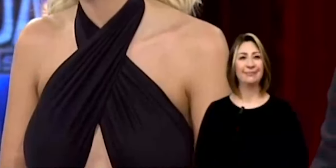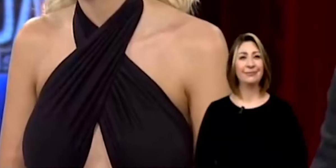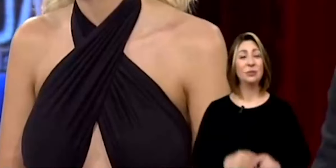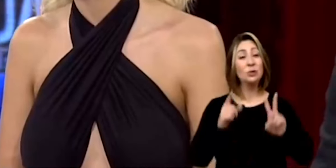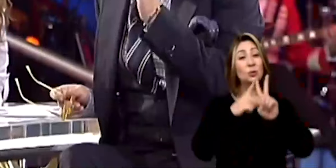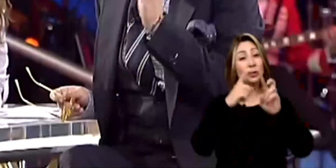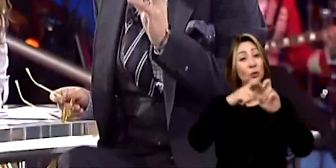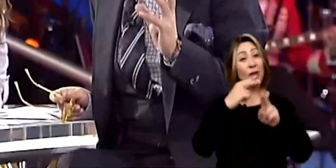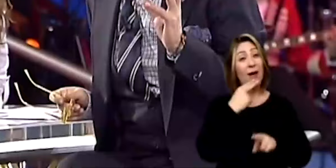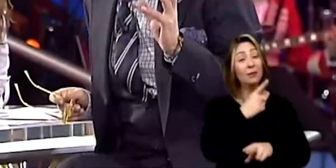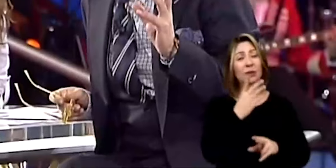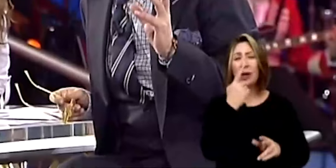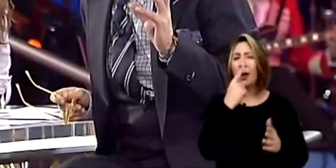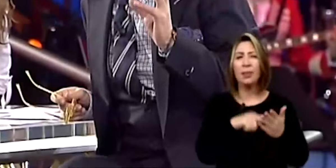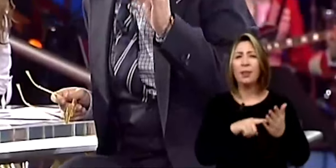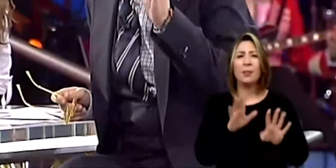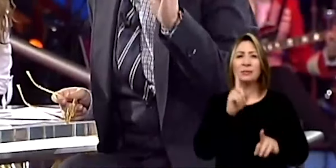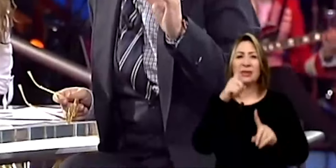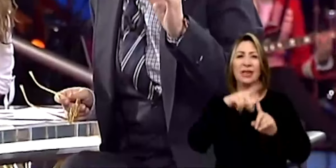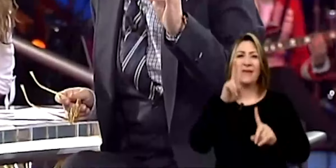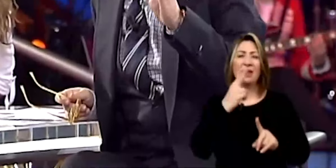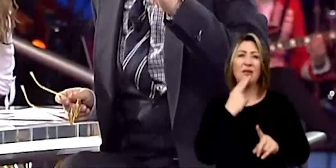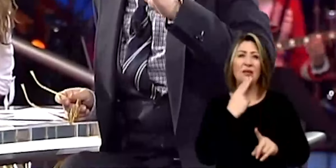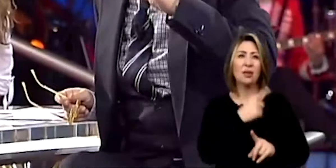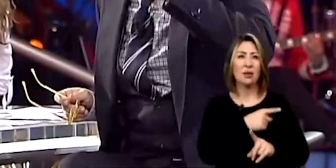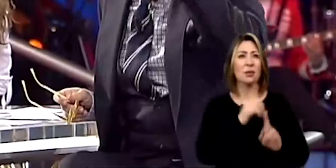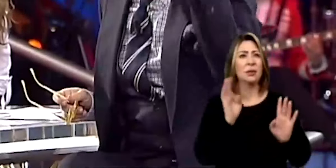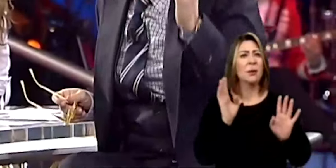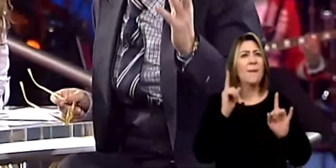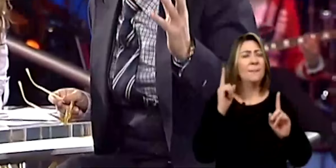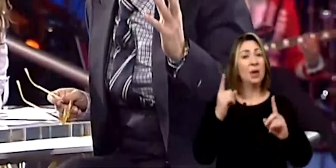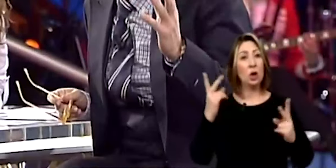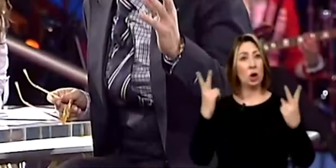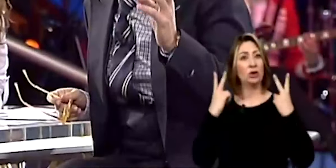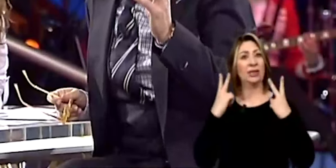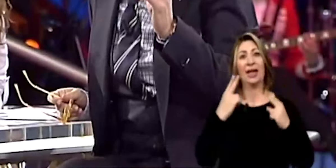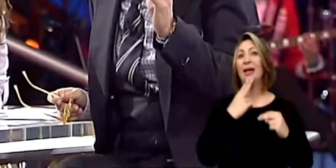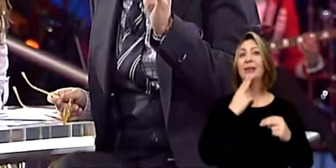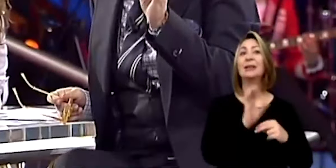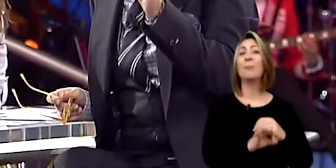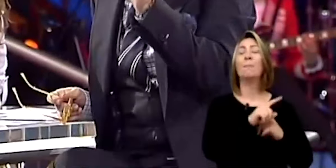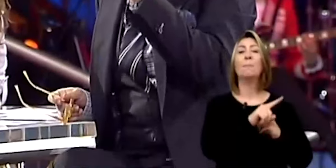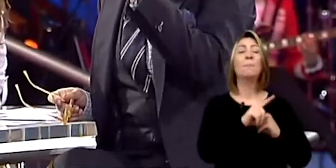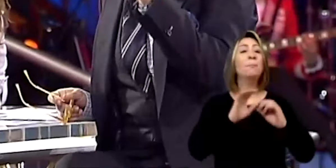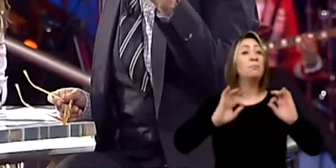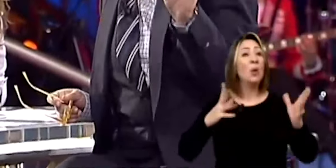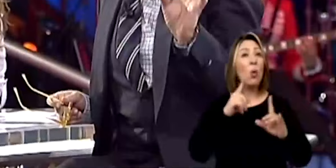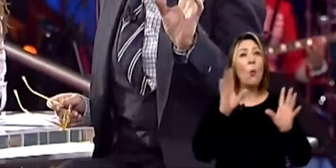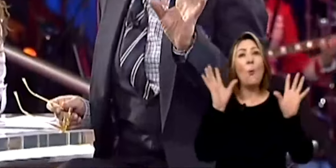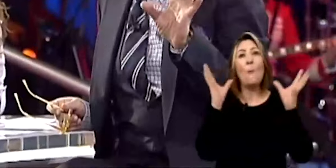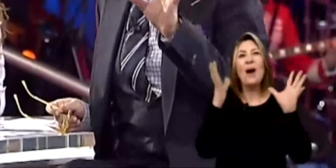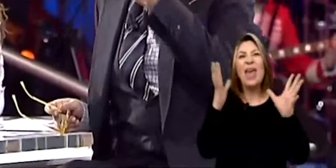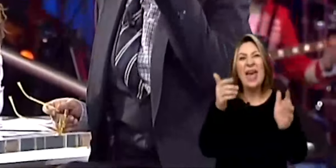Yerlitaş inanılmaz bir televizyon kadını, i̇nanılmaz. Bir medya kadını. Evet. Yani bir gösteri kadını diyelim. Çünkü o